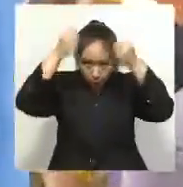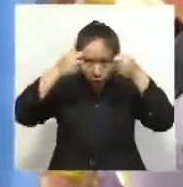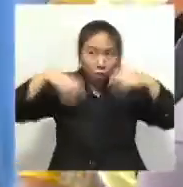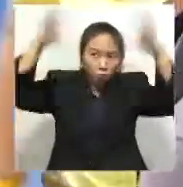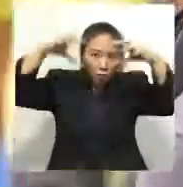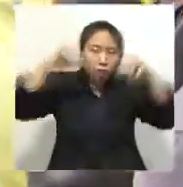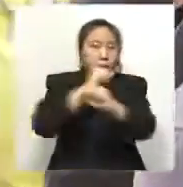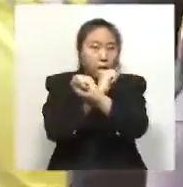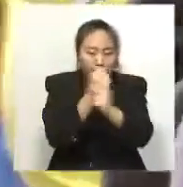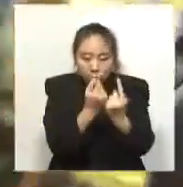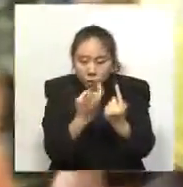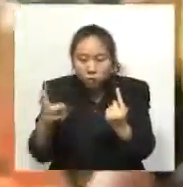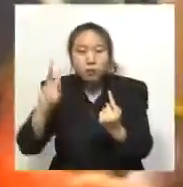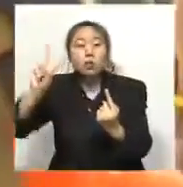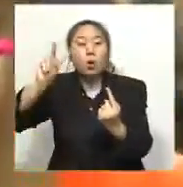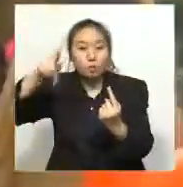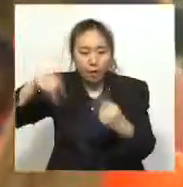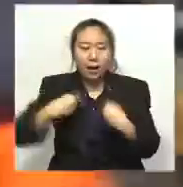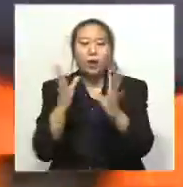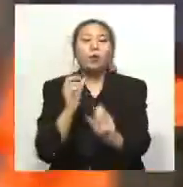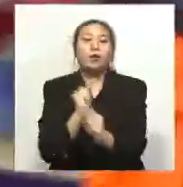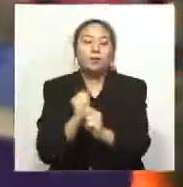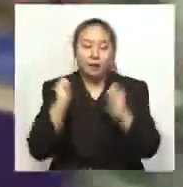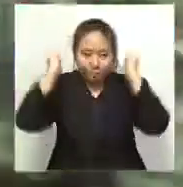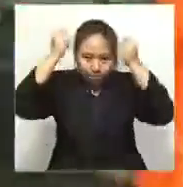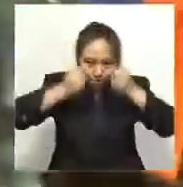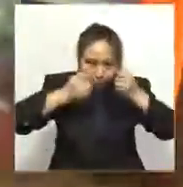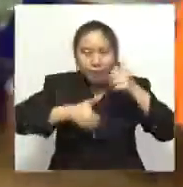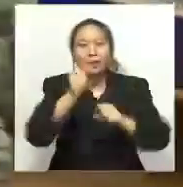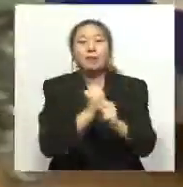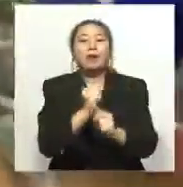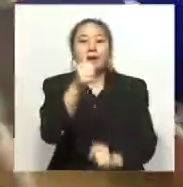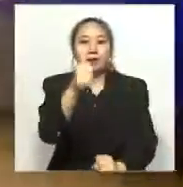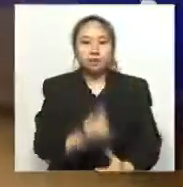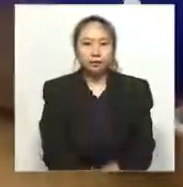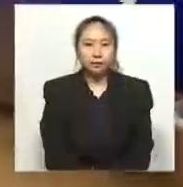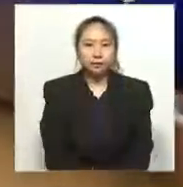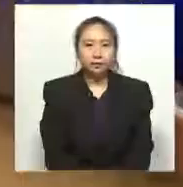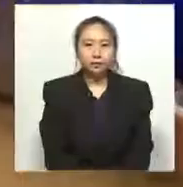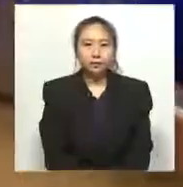2,000 ชุดเพื่อให้เจ้าหน้าที่และส่วนที่เกี่ยวข้องได้ใช้ในการปฏิบัติงานอีกด้วยค่ะ